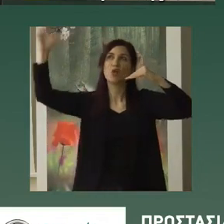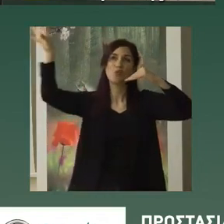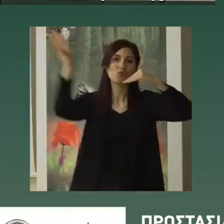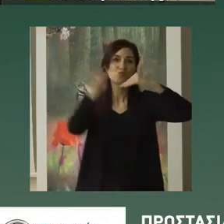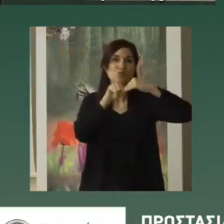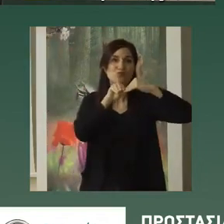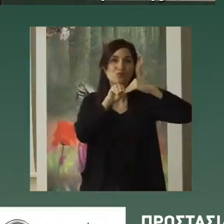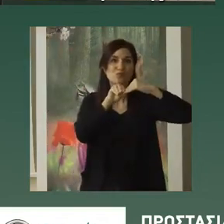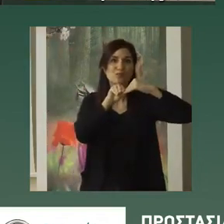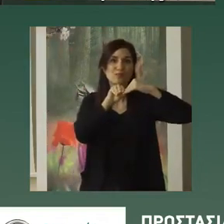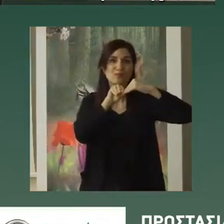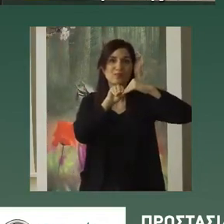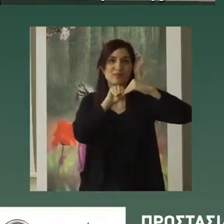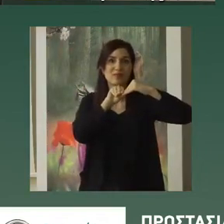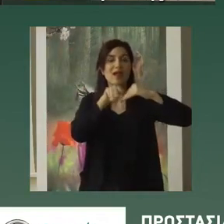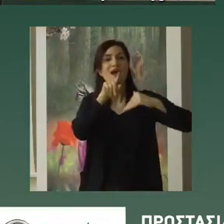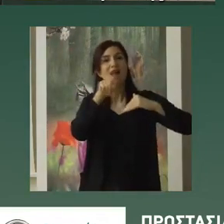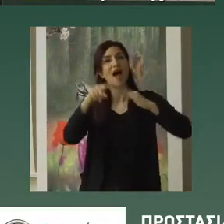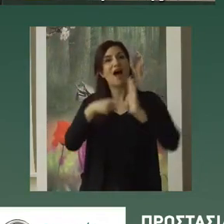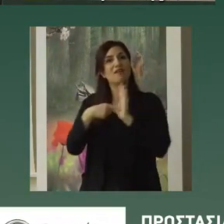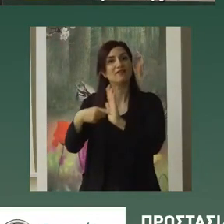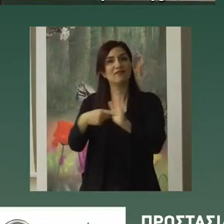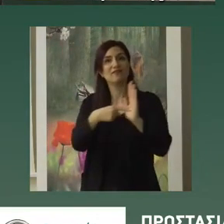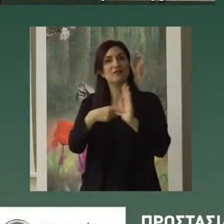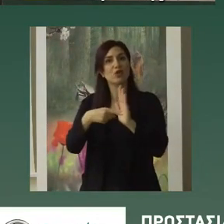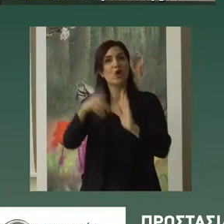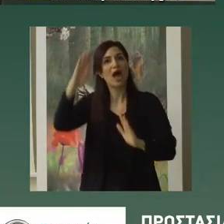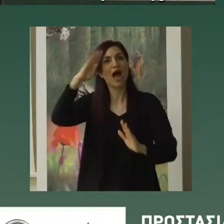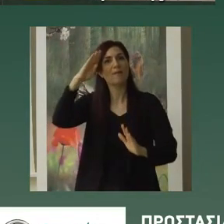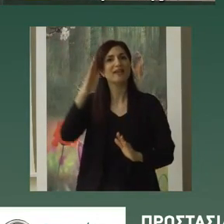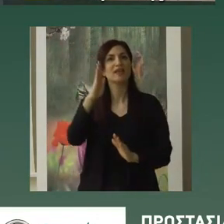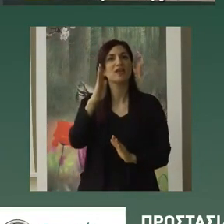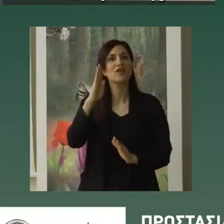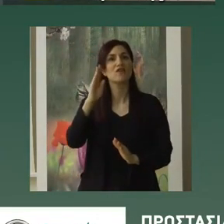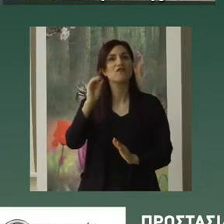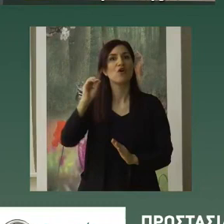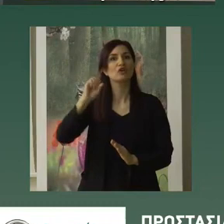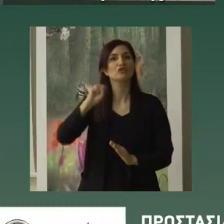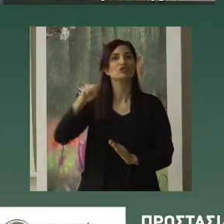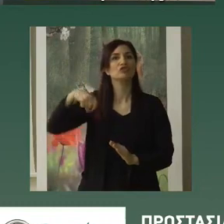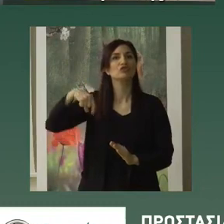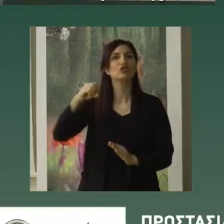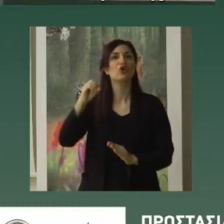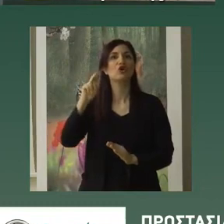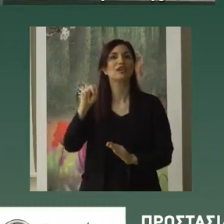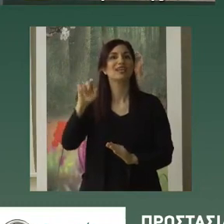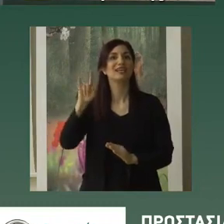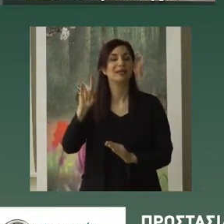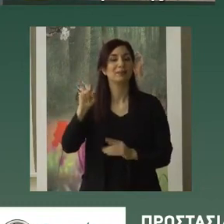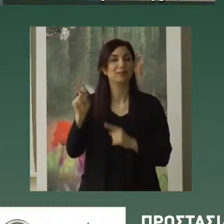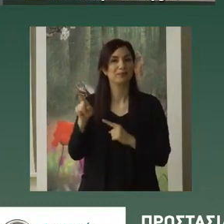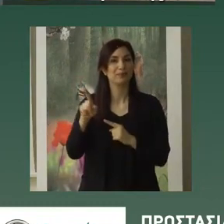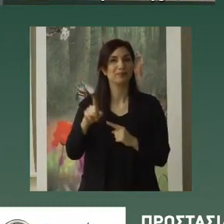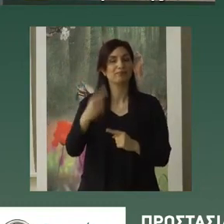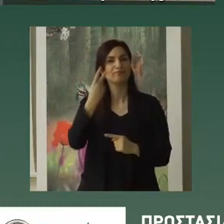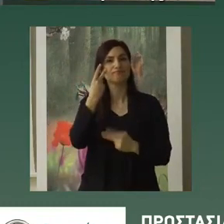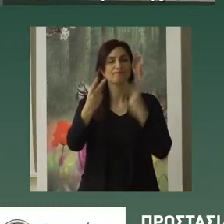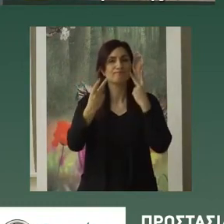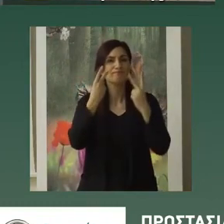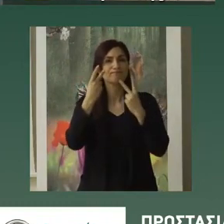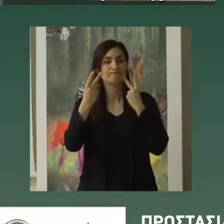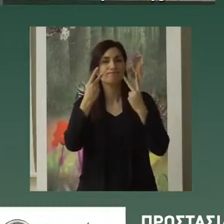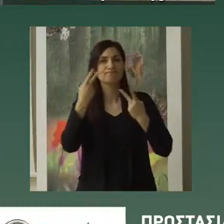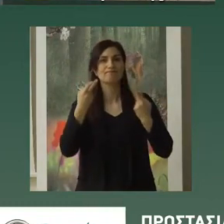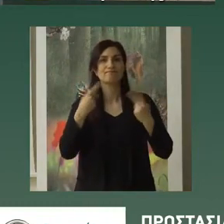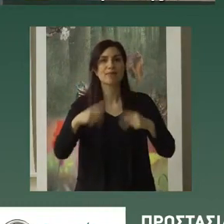κυκλοφορούν σε πολλές πόλεις στο εξωτερικό. Αυτή ειδικά είναι η Βοστόνη, αν θυμάμαι καλά. Όπου βλέπετε ότι σε όλες οι οροφές των κτιρίων έχουν